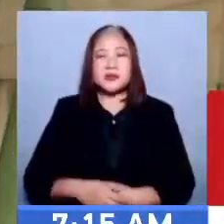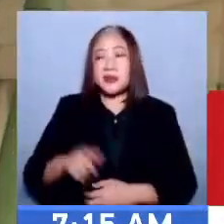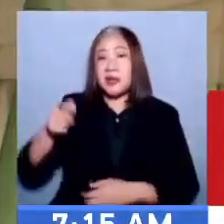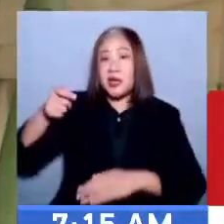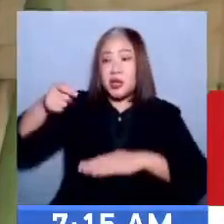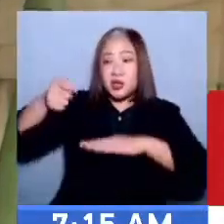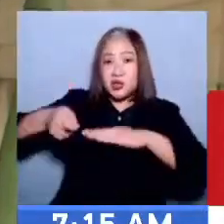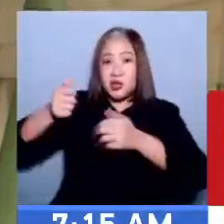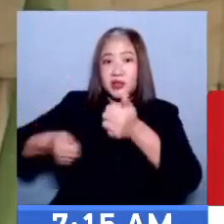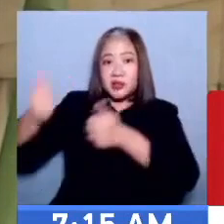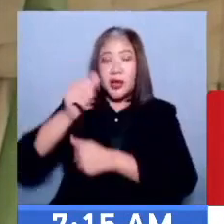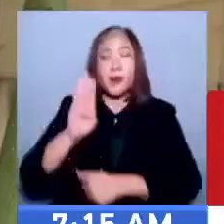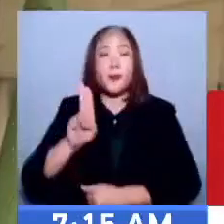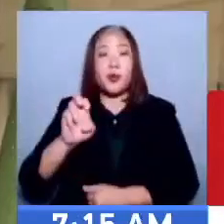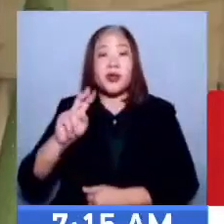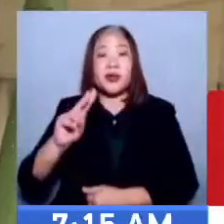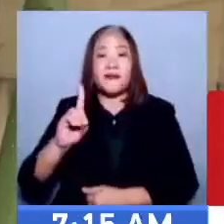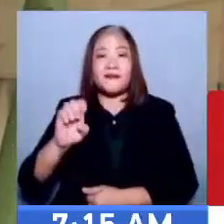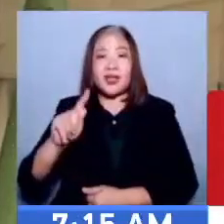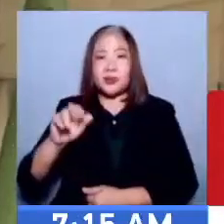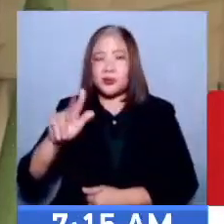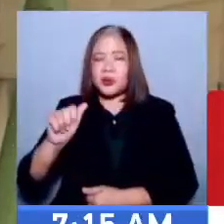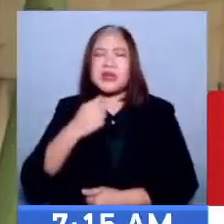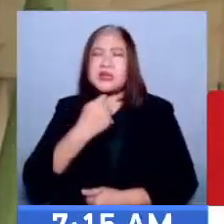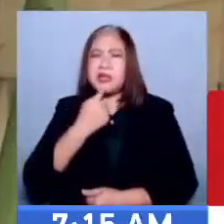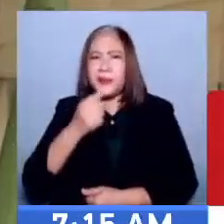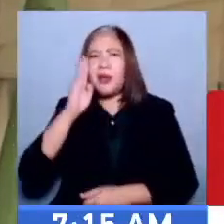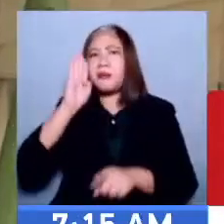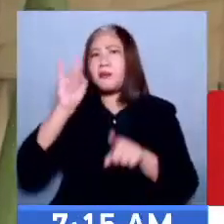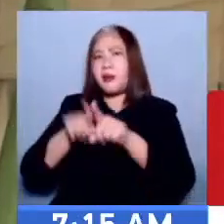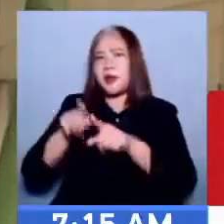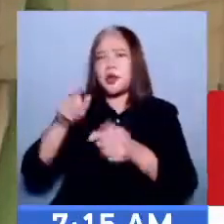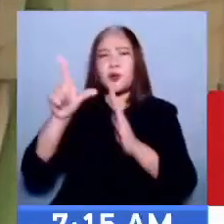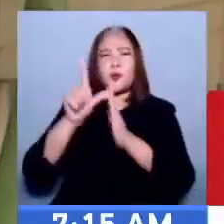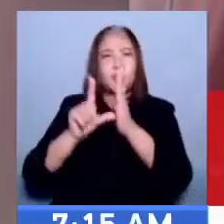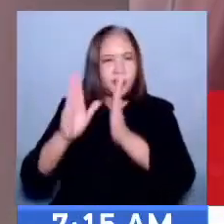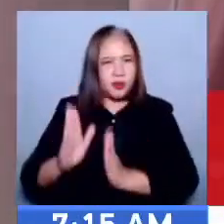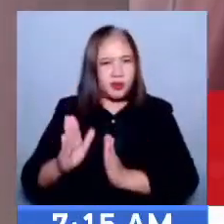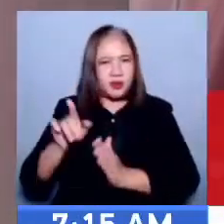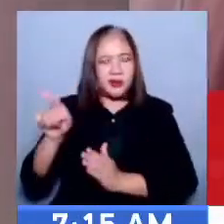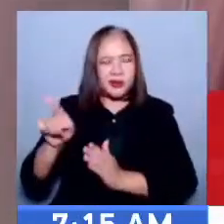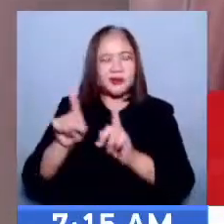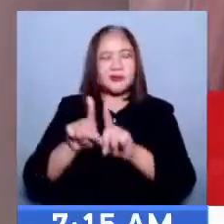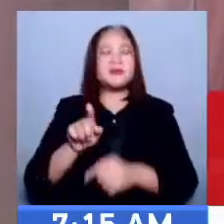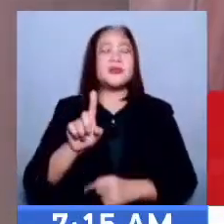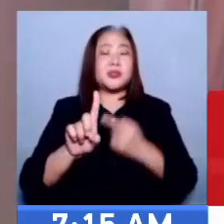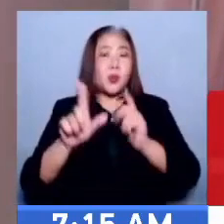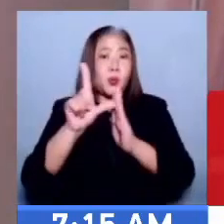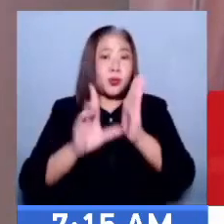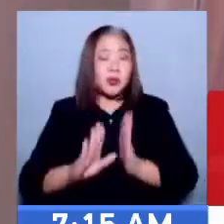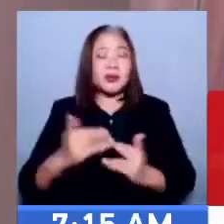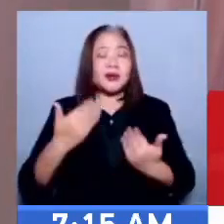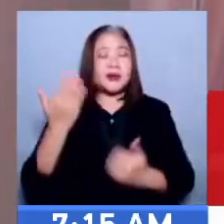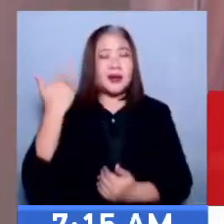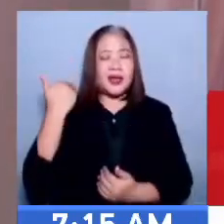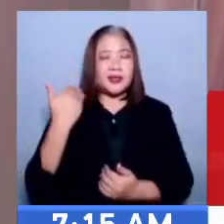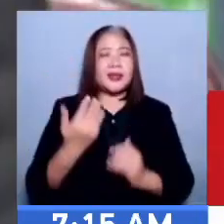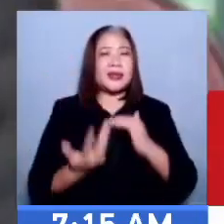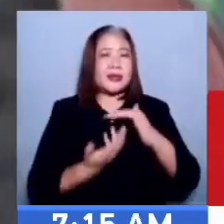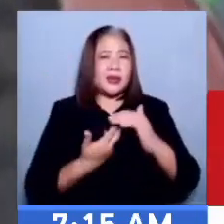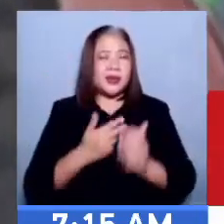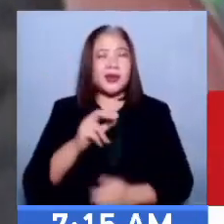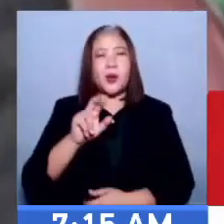niya si Attorney Emmanuel Bonaventura. Kliyente ni Attorney Bonaventura si dating Oriental Mindoro Representative Reynaldo Umali na